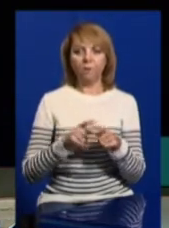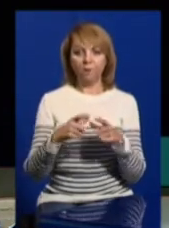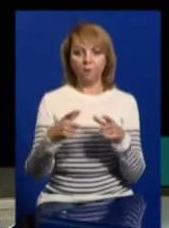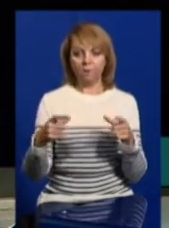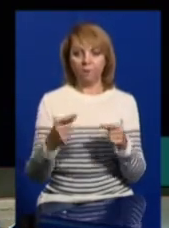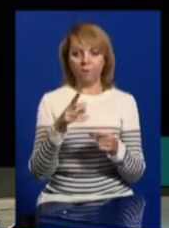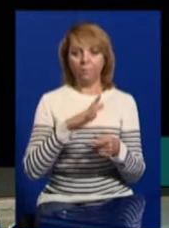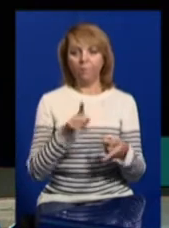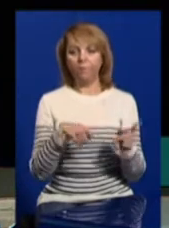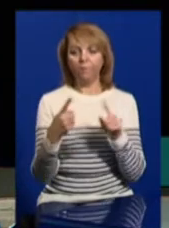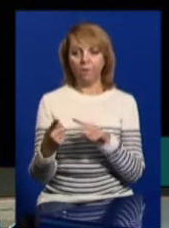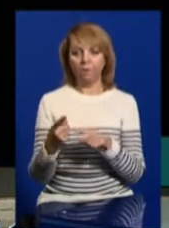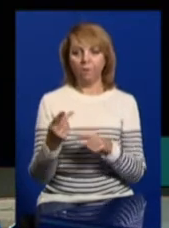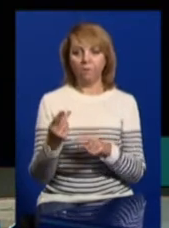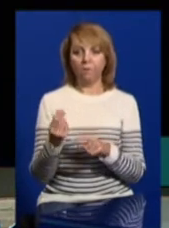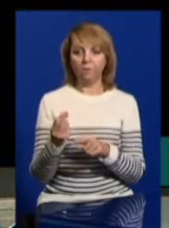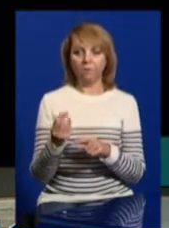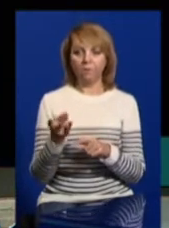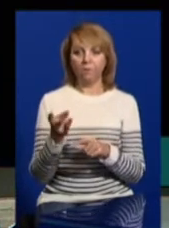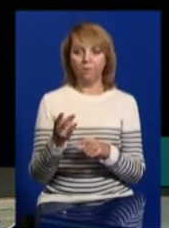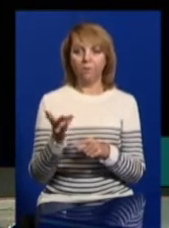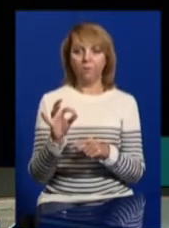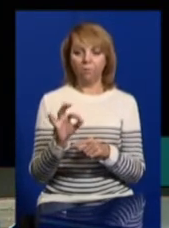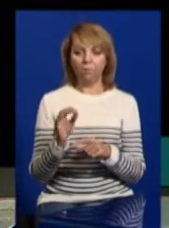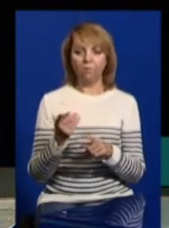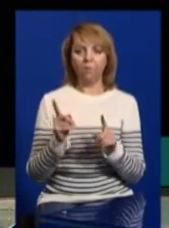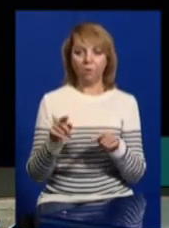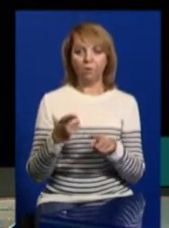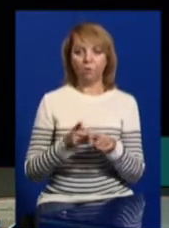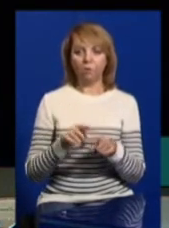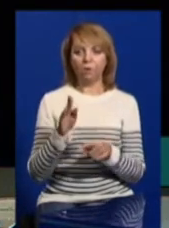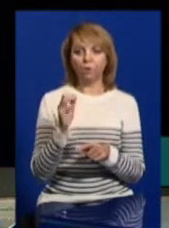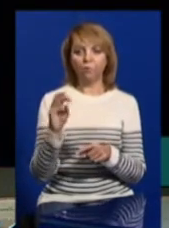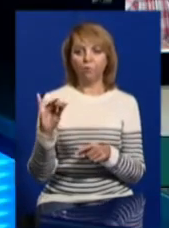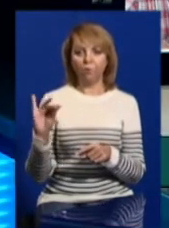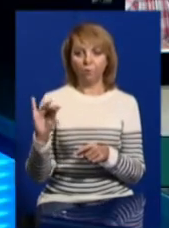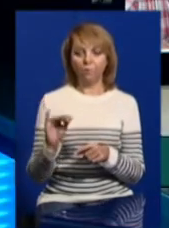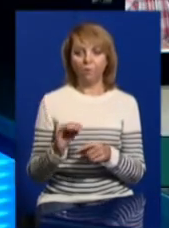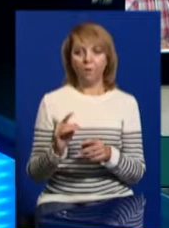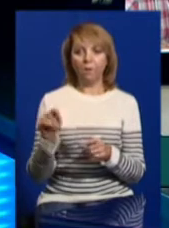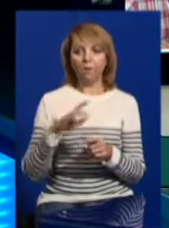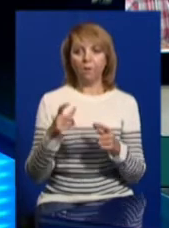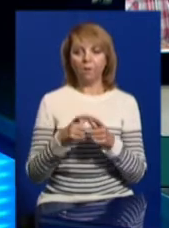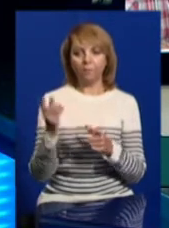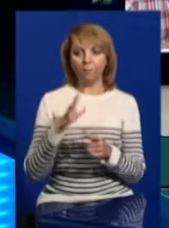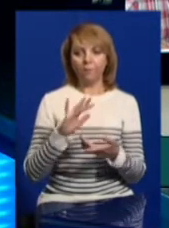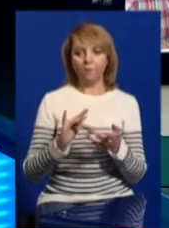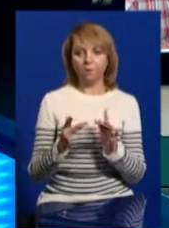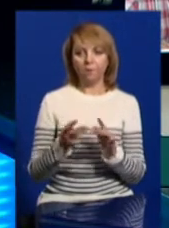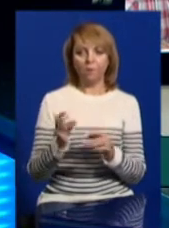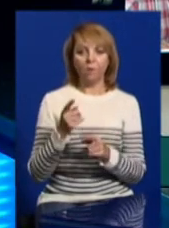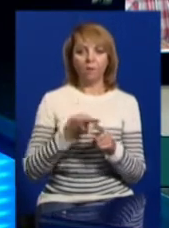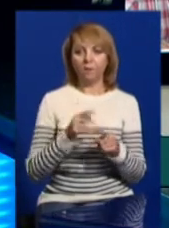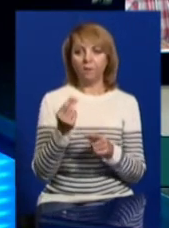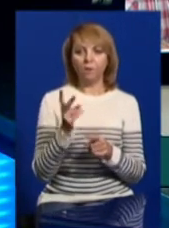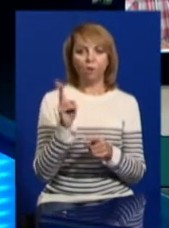ці гроші перевела. Але і так же само Шевцовий, Тінатін Львівні, бо її картка також була в інтернеті. Але ці гроші